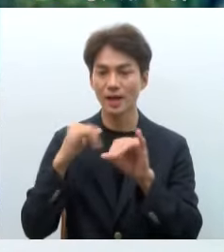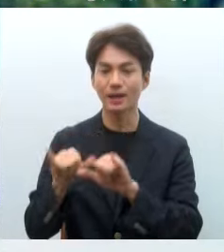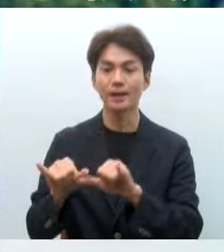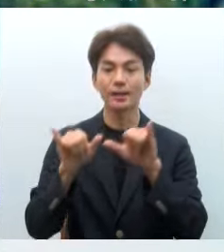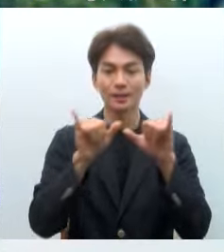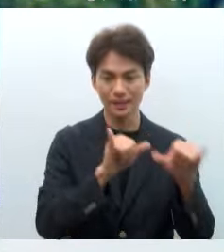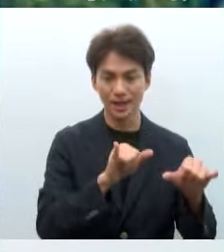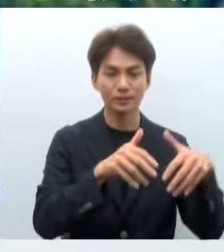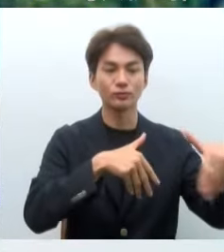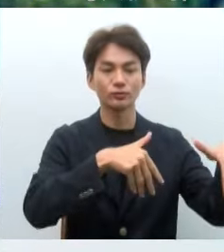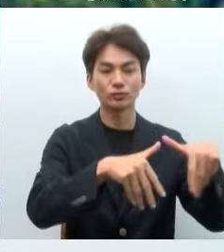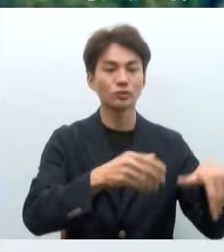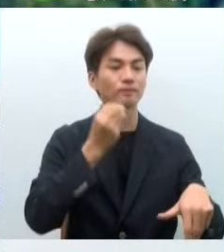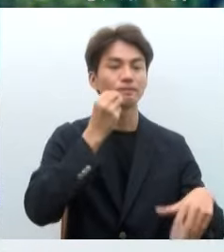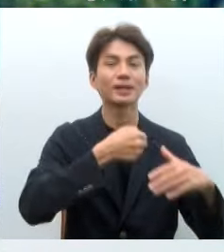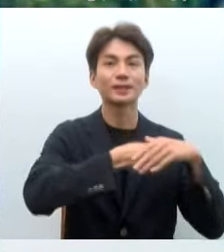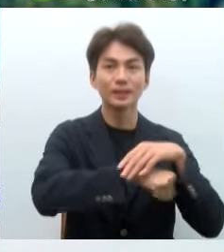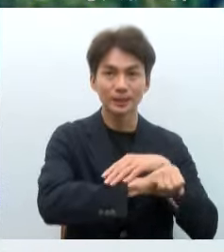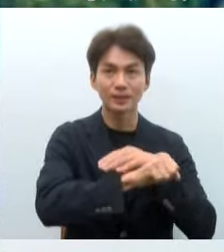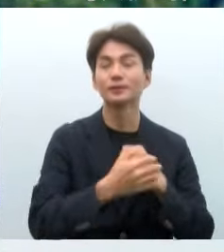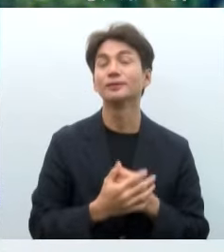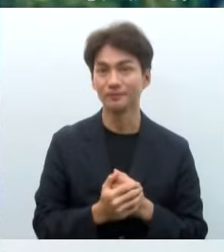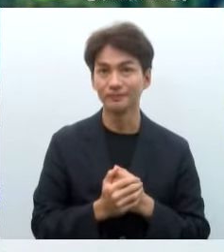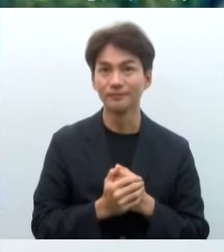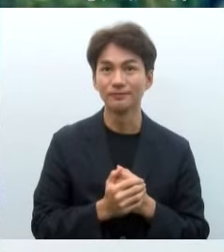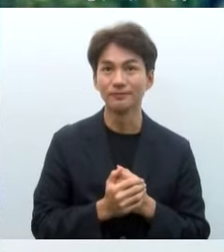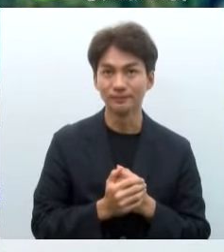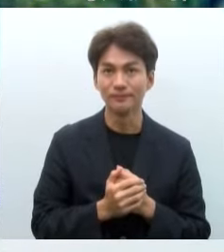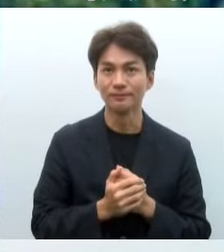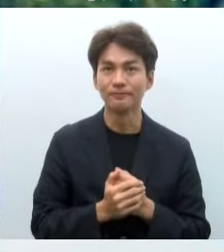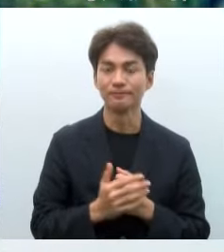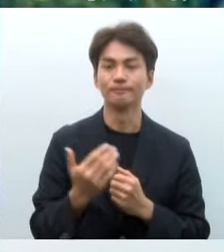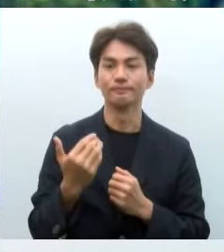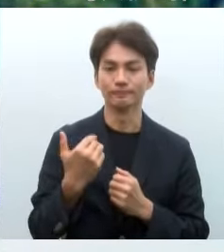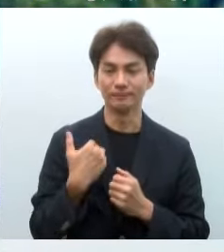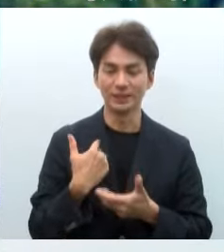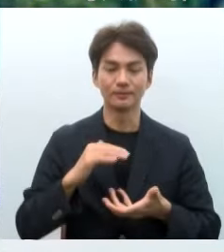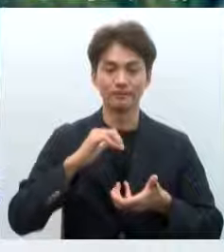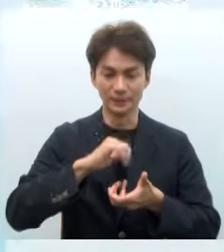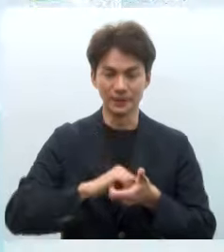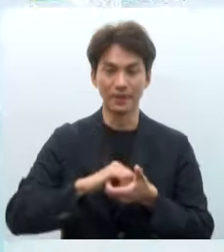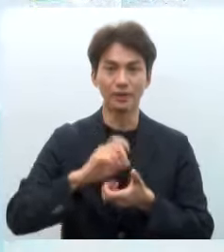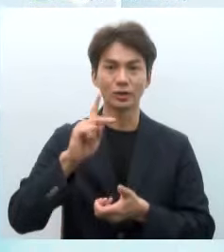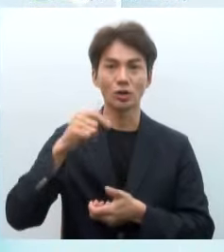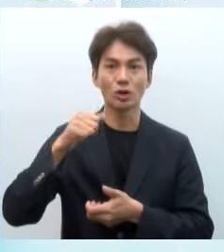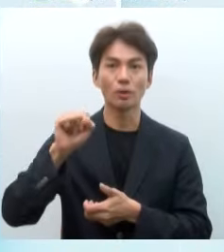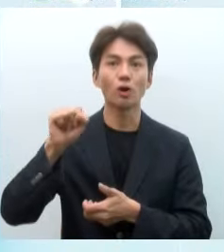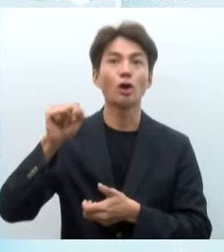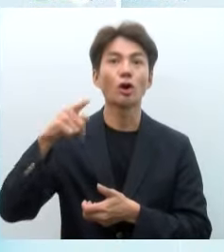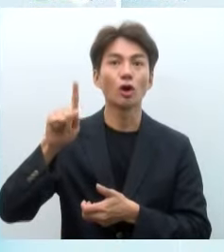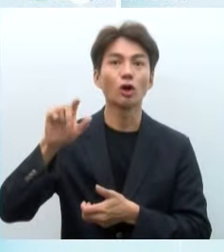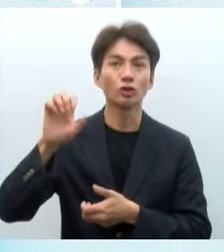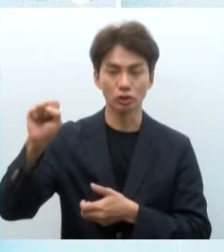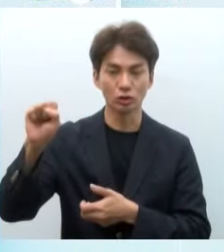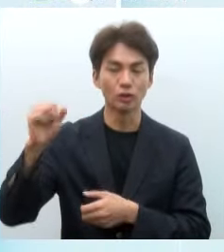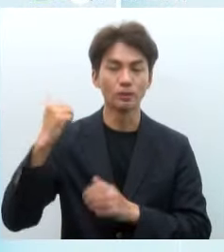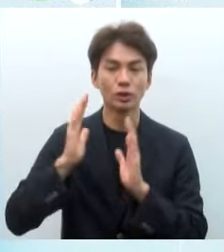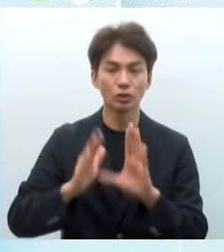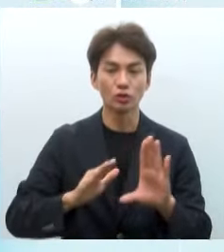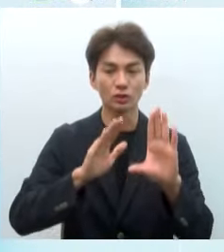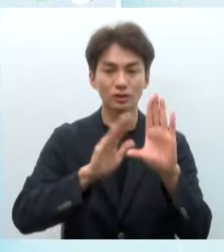ถิ่นนะครับปรากฏว่ามีประสานกกส.แล้วมีผู้ยื่นในระบบแอปพลิเคชันของกก